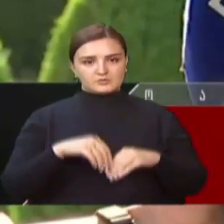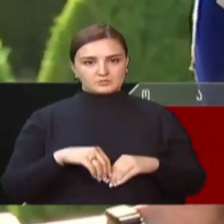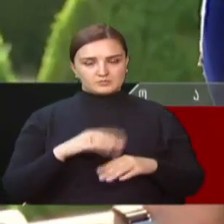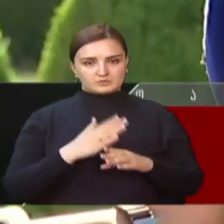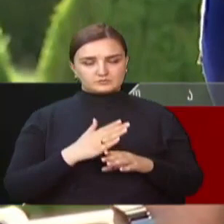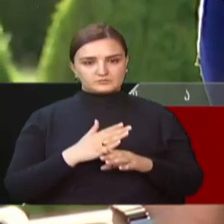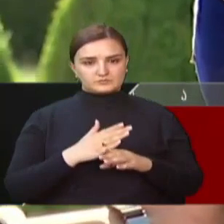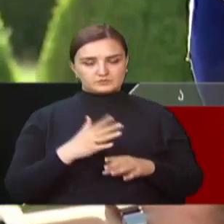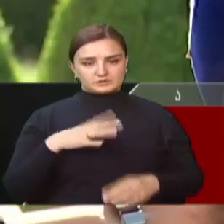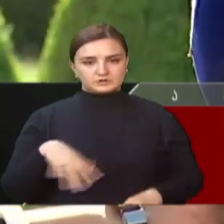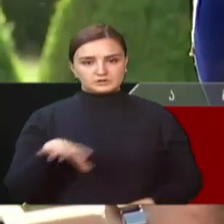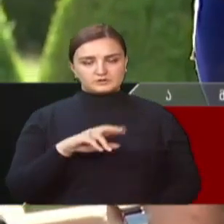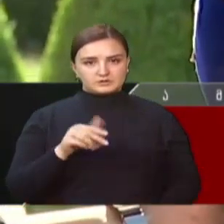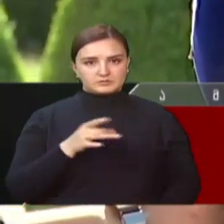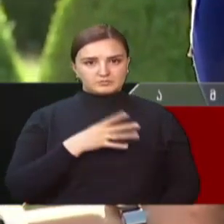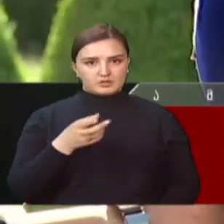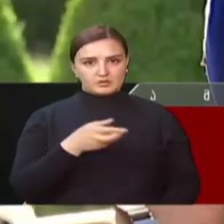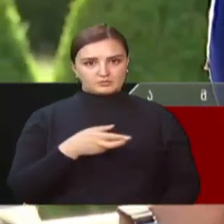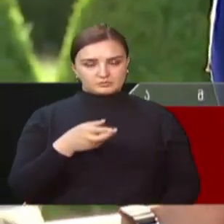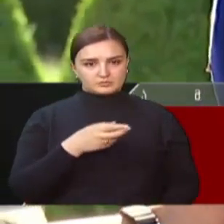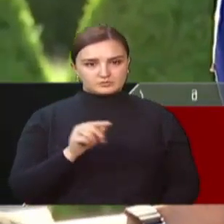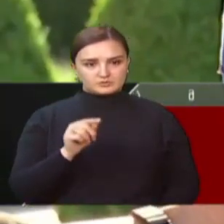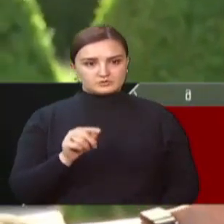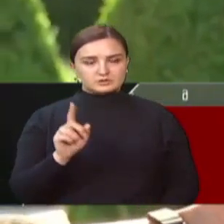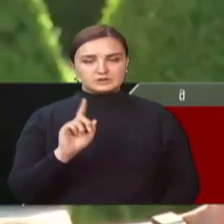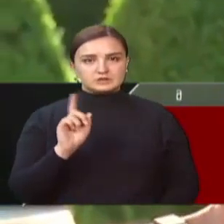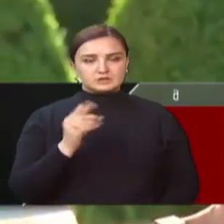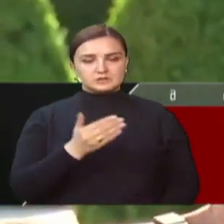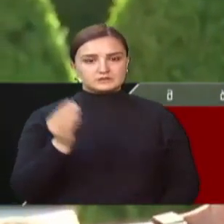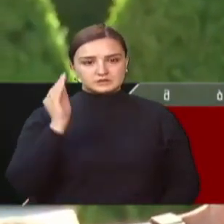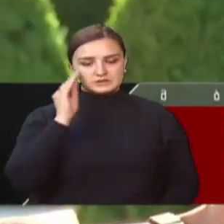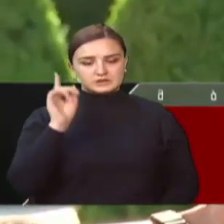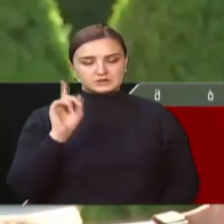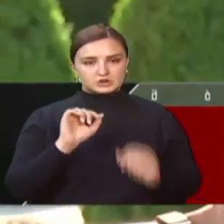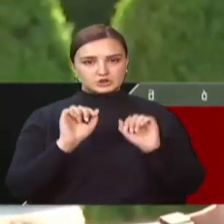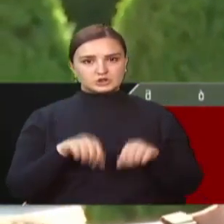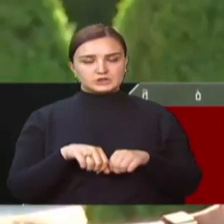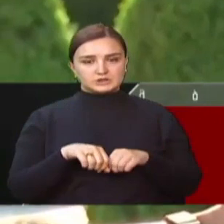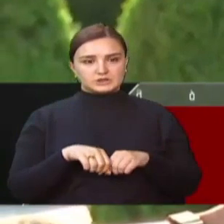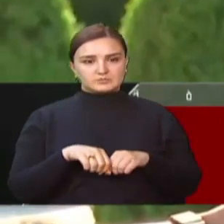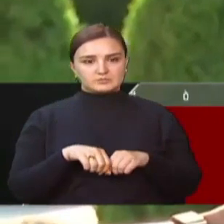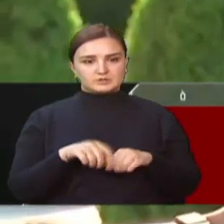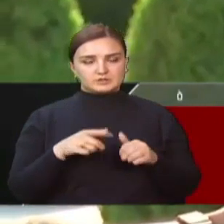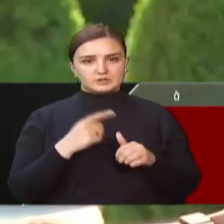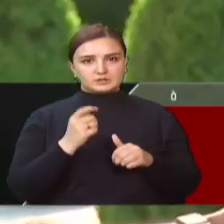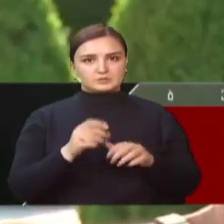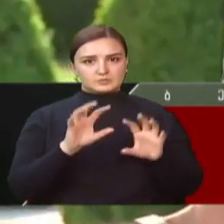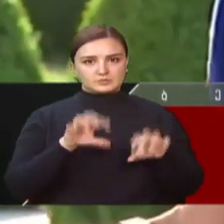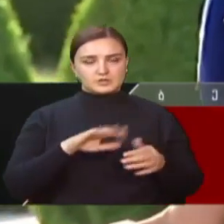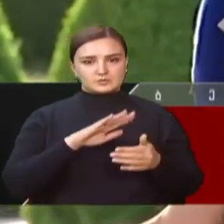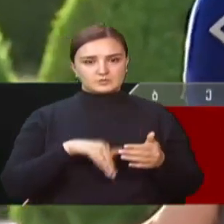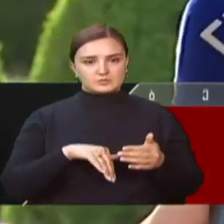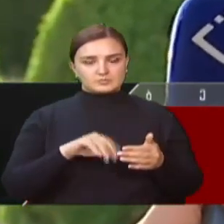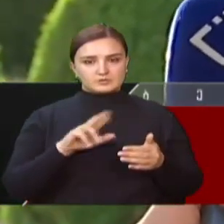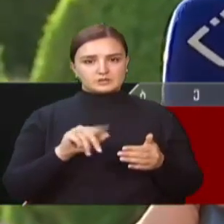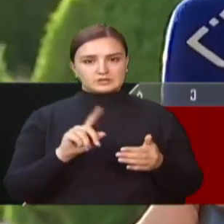Ben, Belarusta, Belarus. Ras, cu cine ați zis? Ras, ce îți leba? Da, e cu Suganonova.